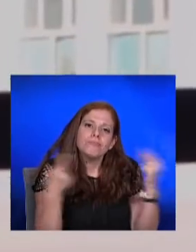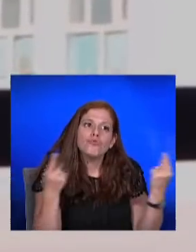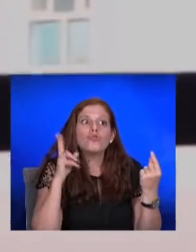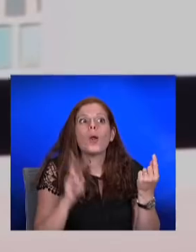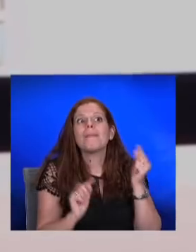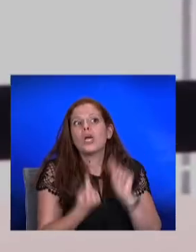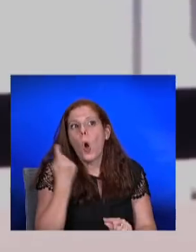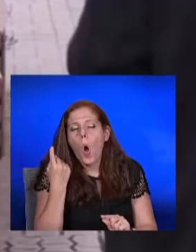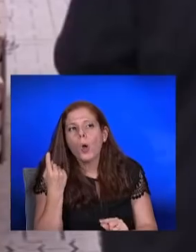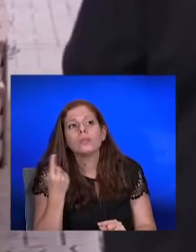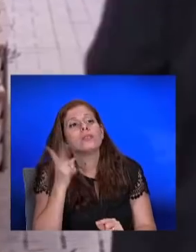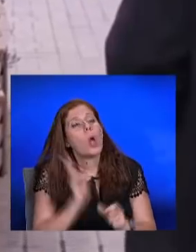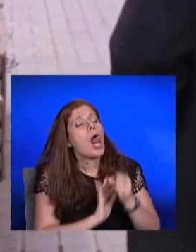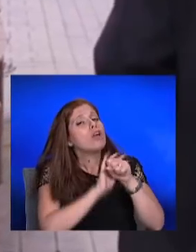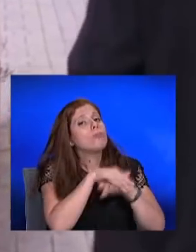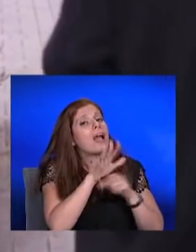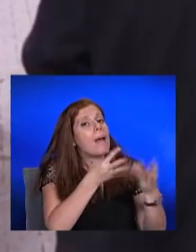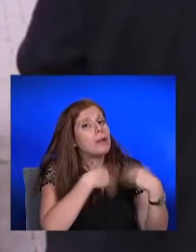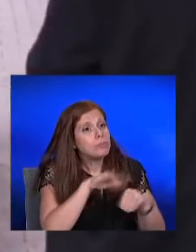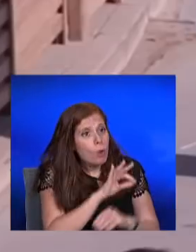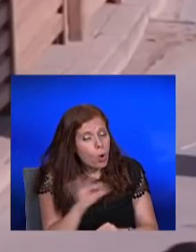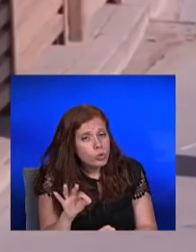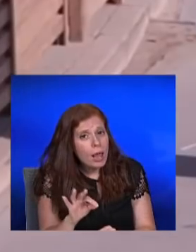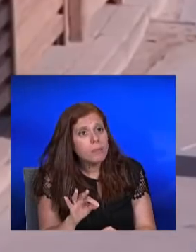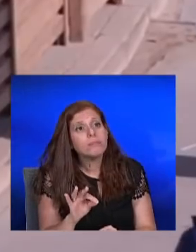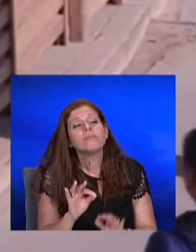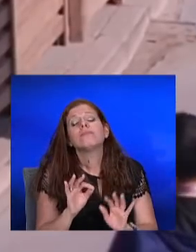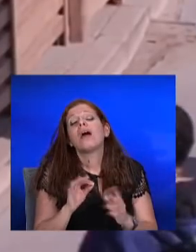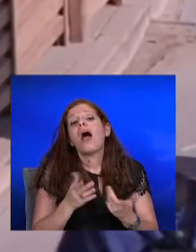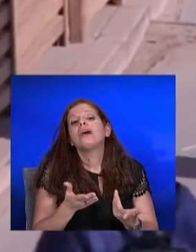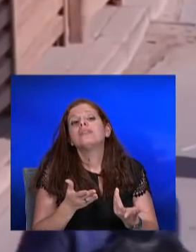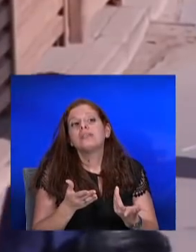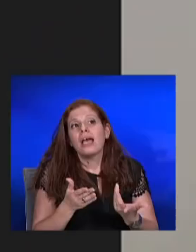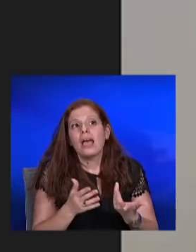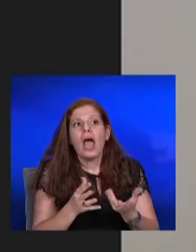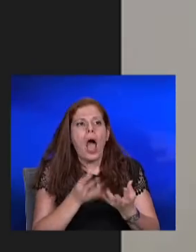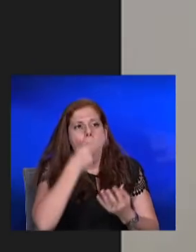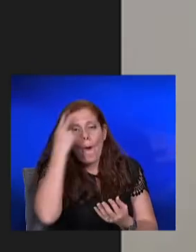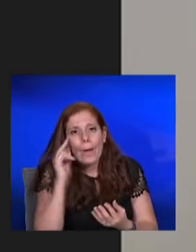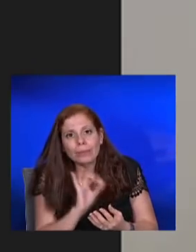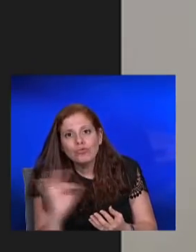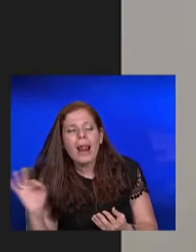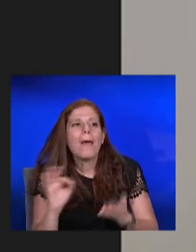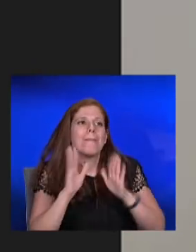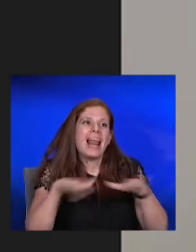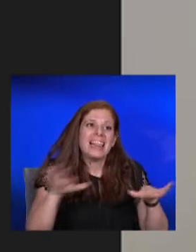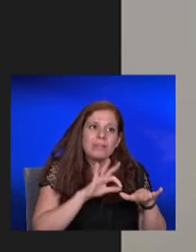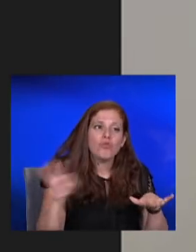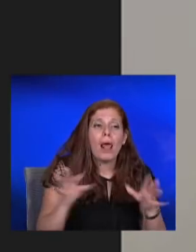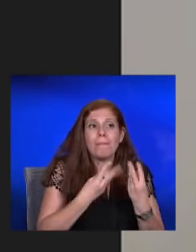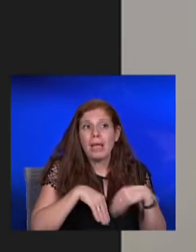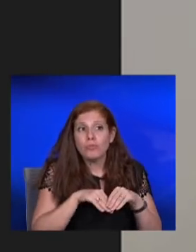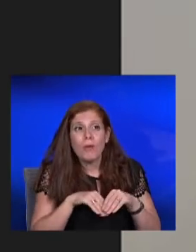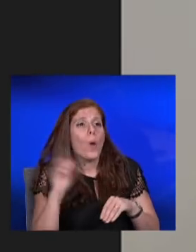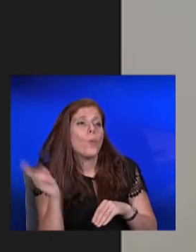also affect their family members. So it'll their parents, their kids, their family members, anybody can be